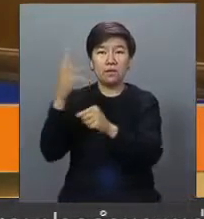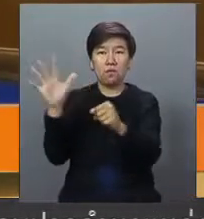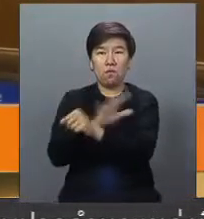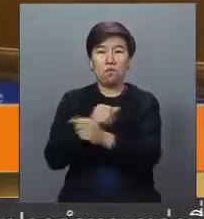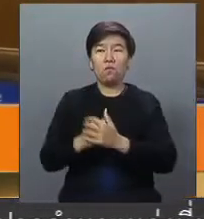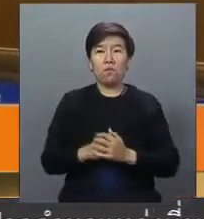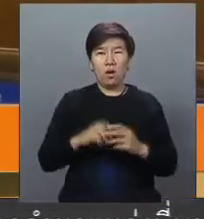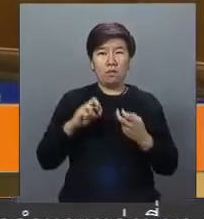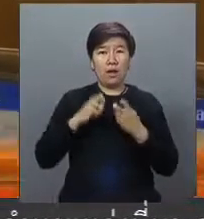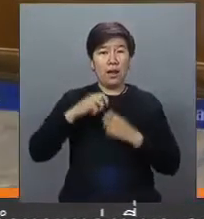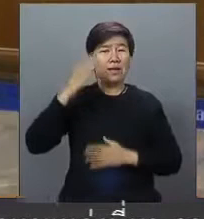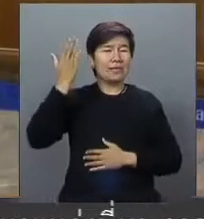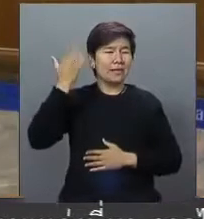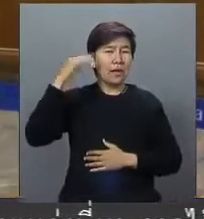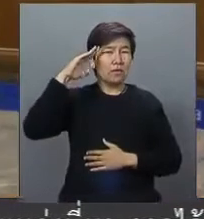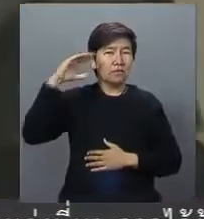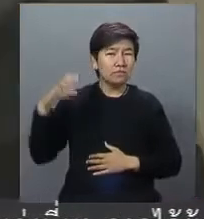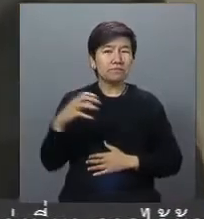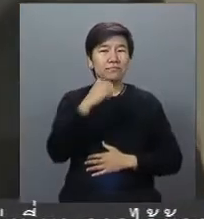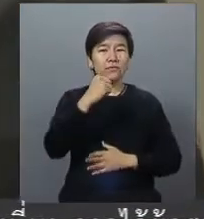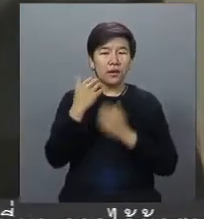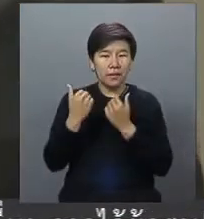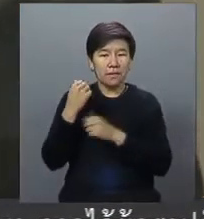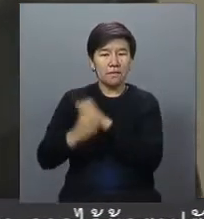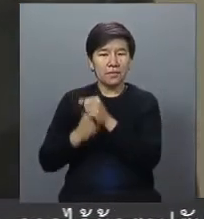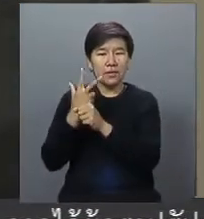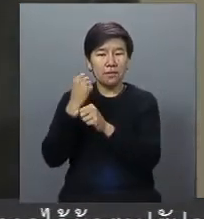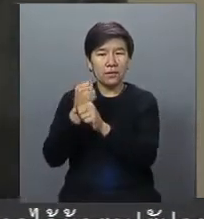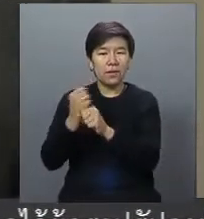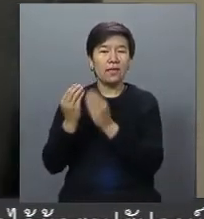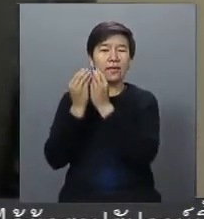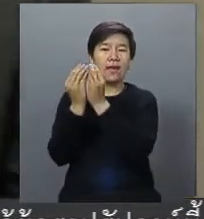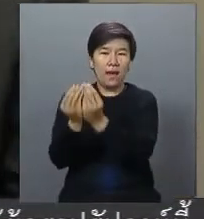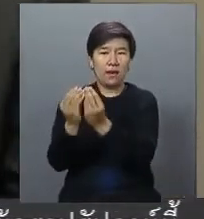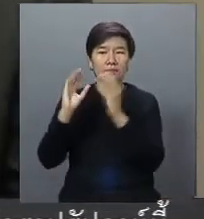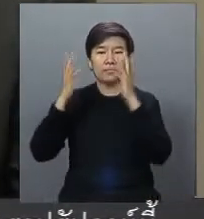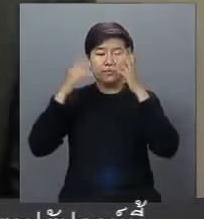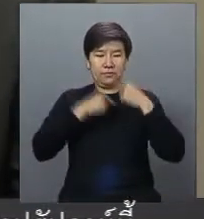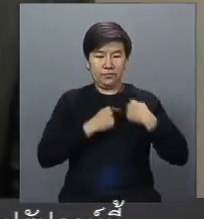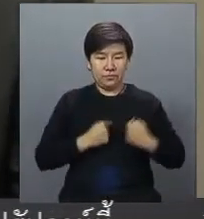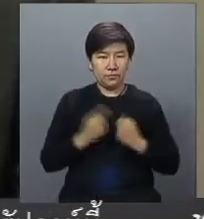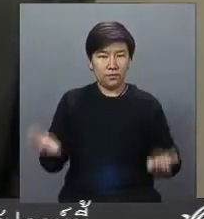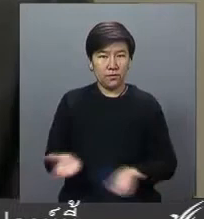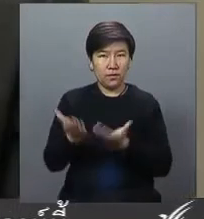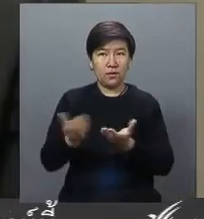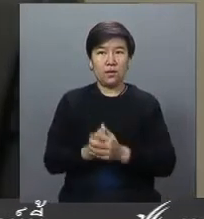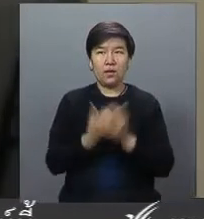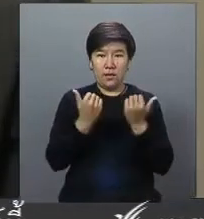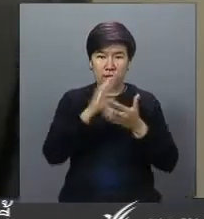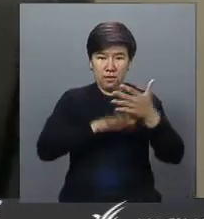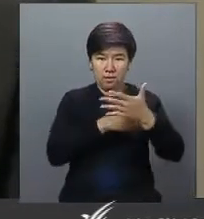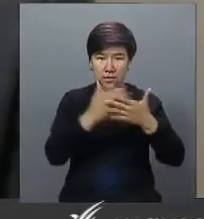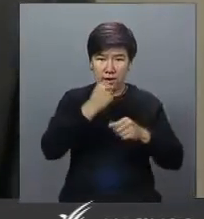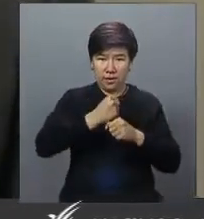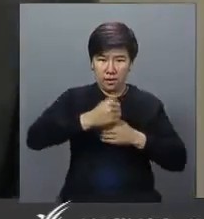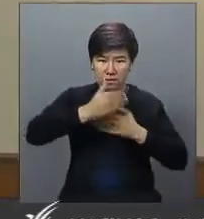2557พร้อมเชื่อมั่นว่ารัฐบาลจะเดินหน้าตามรถแมพคืนอำนาจให้ประชาชนตามหลักการประชาธิปไตยเพื่อนำไปสู่